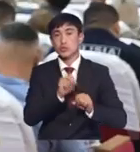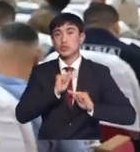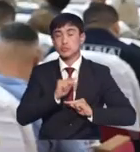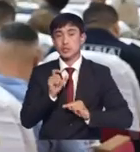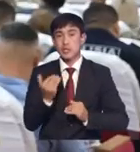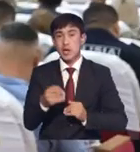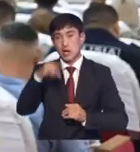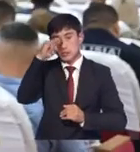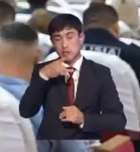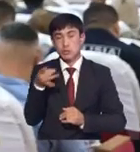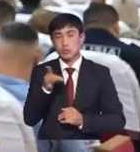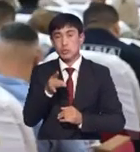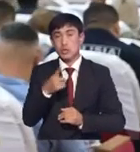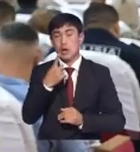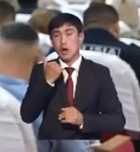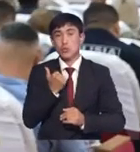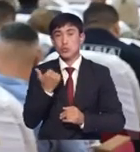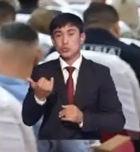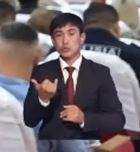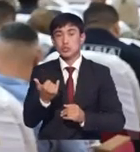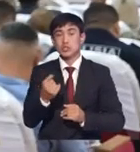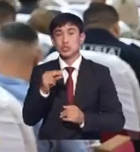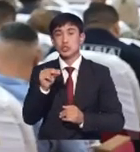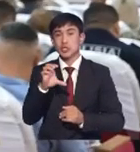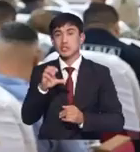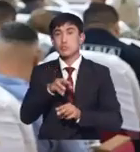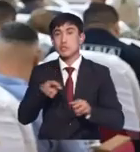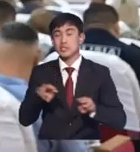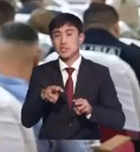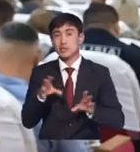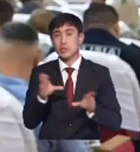қызметіне, Қазақстан Республикасы қарулы күштері, төтенше жағдайлар